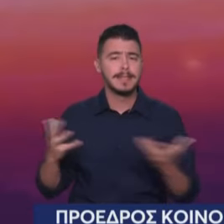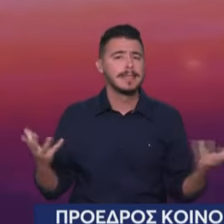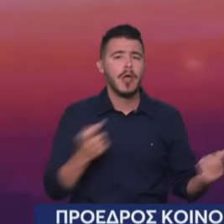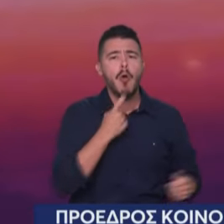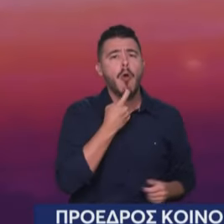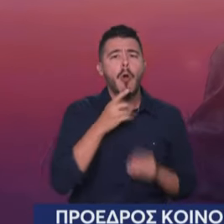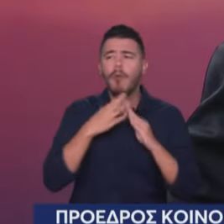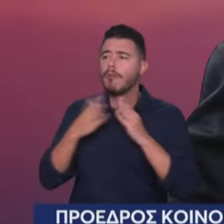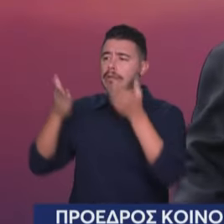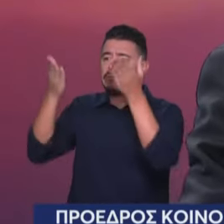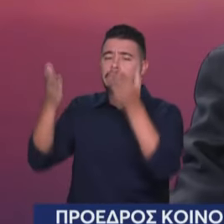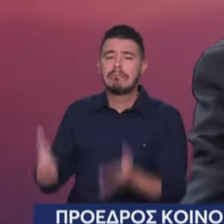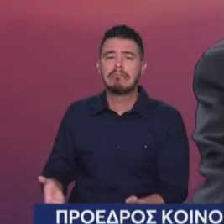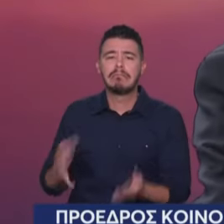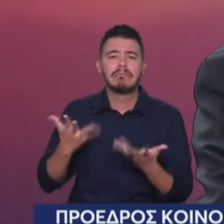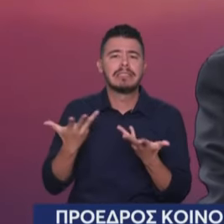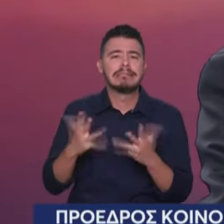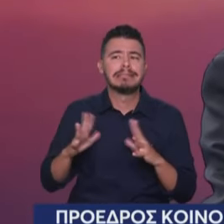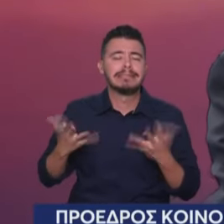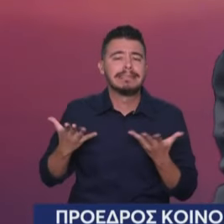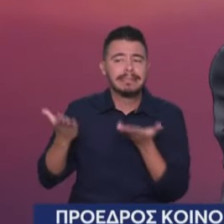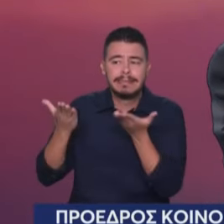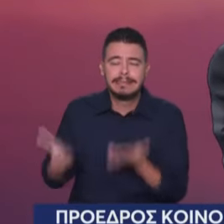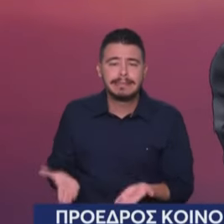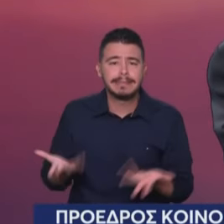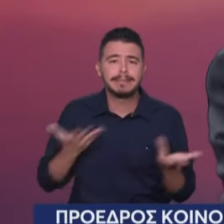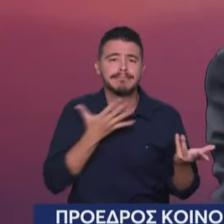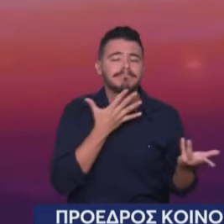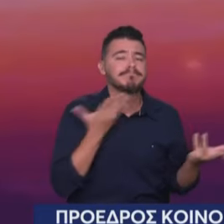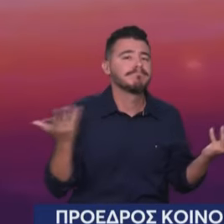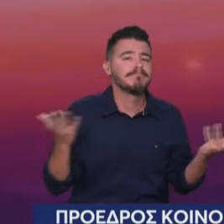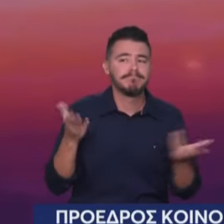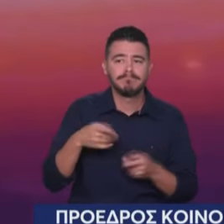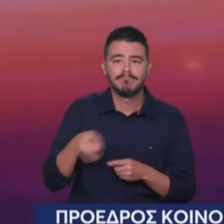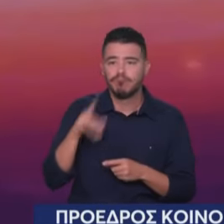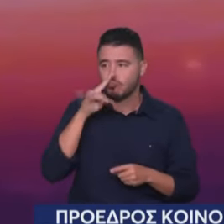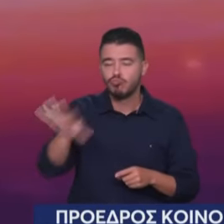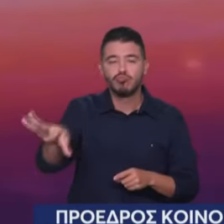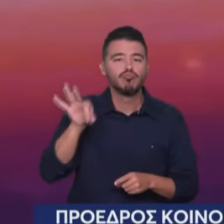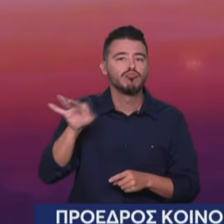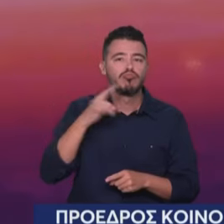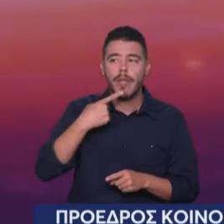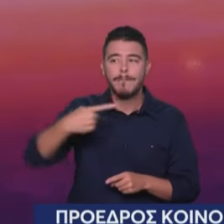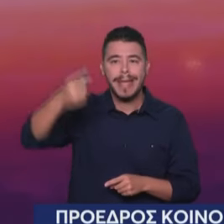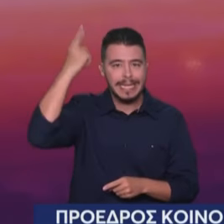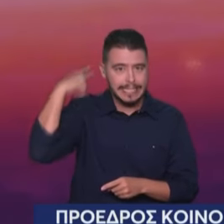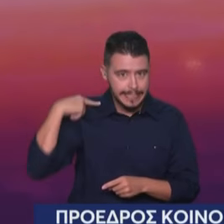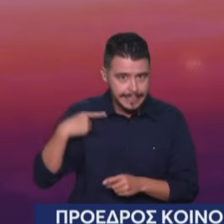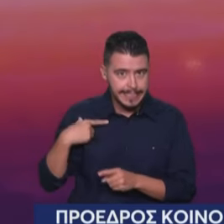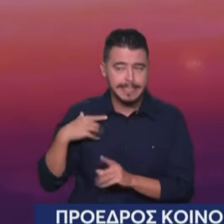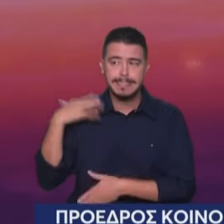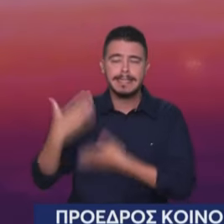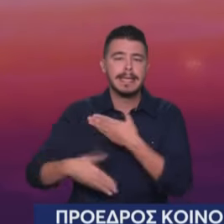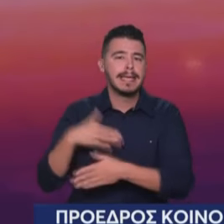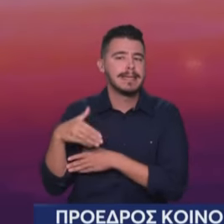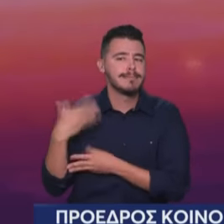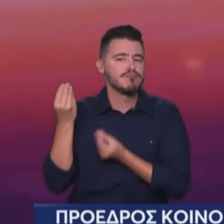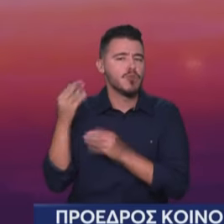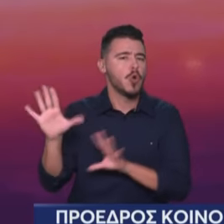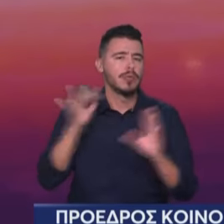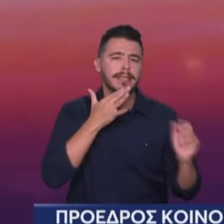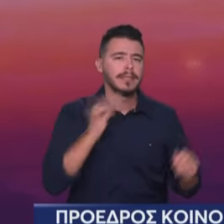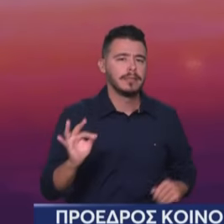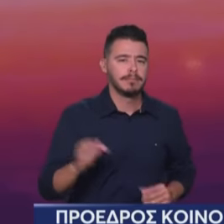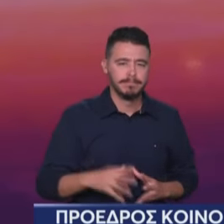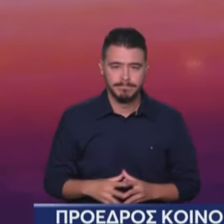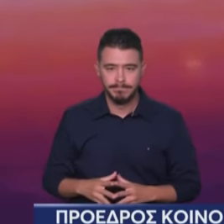Κασελάκης και γιατί δεν δούλεψε, δεν προχώρησε αυτό που επιλέξατε πριν από ένα χρόνο? Είπα και στο συνέδριο του Φεβρουαρίου ότι θα πρέπει να κάνουμε